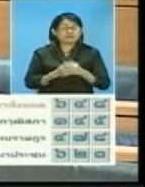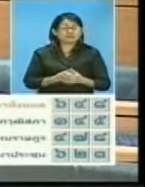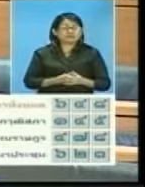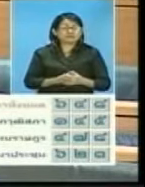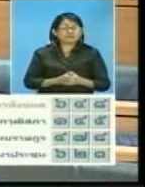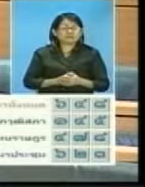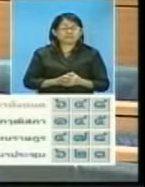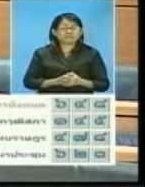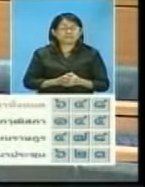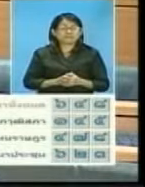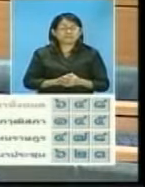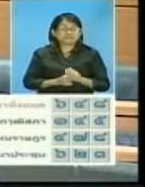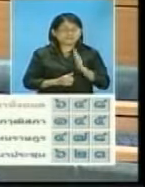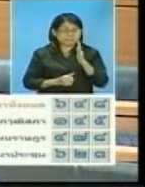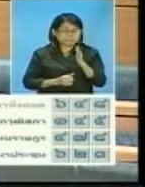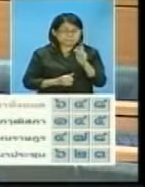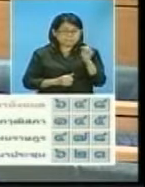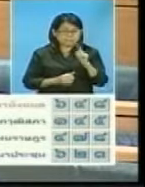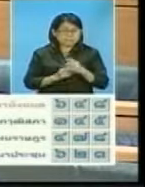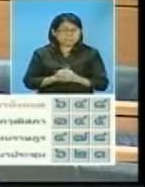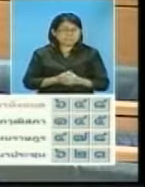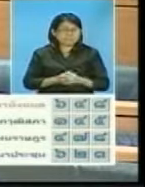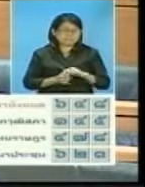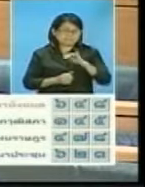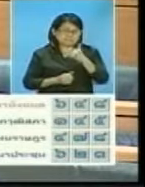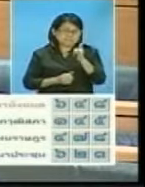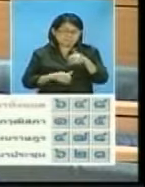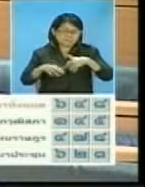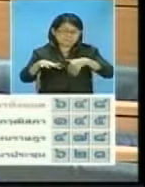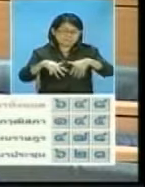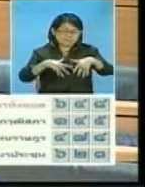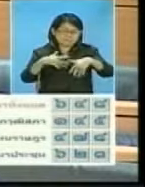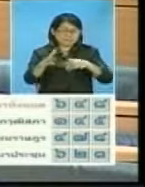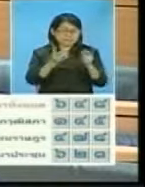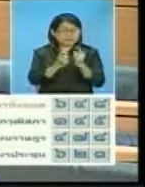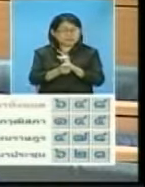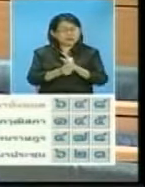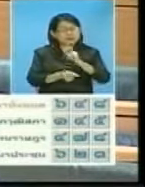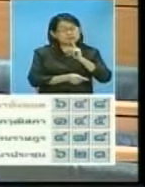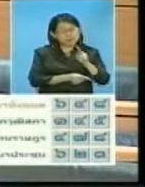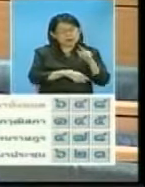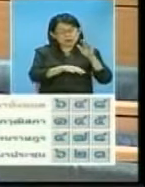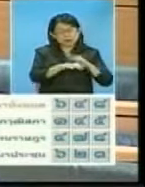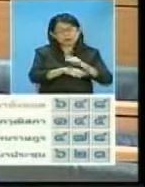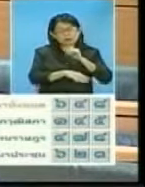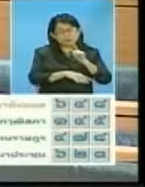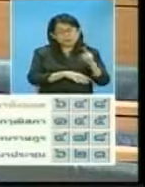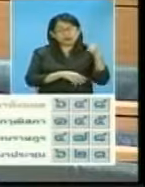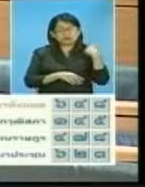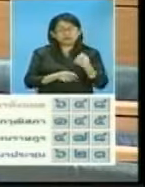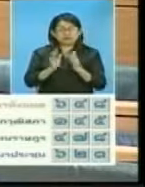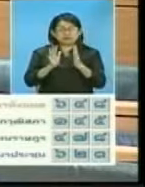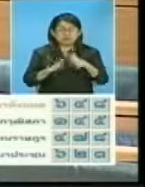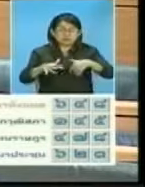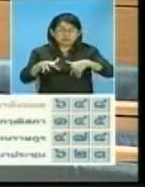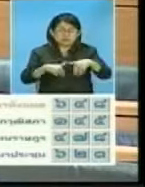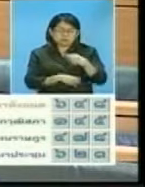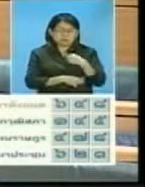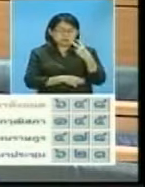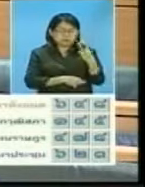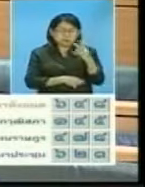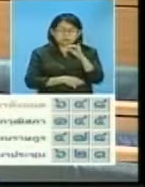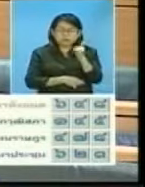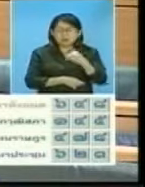ให้โลกอาจจะติเตียนได้นะครับหรือสังคมจะติเตียนได้หรืออาจจะพี่น้องประชาชนอาจจะไม่ไว้วางใจว่